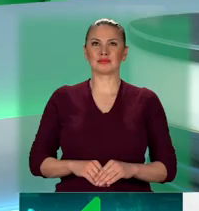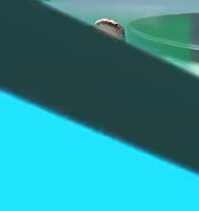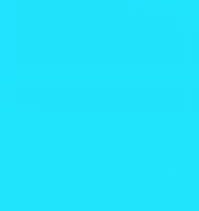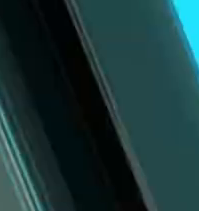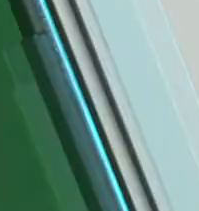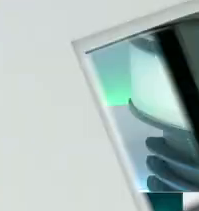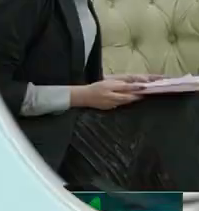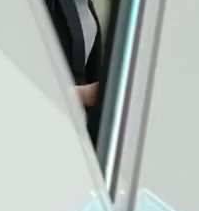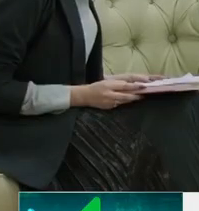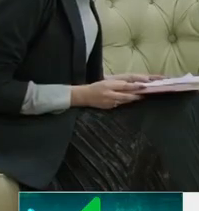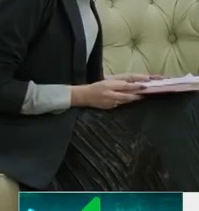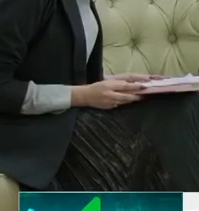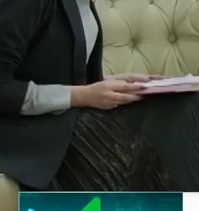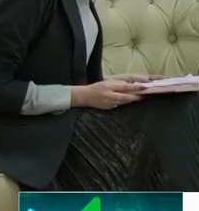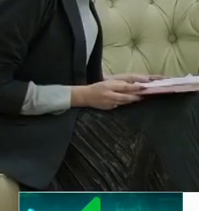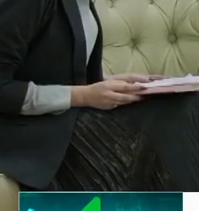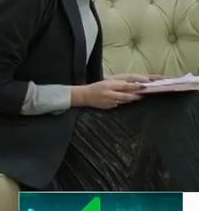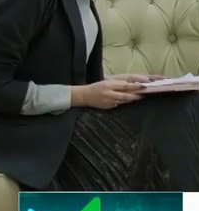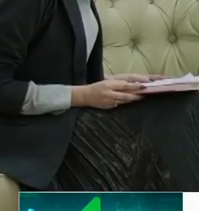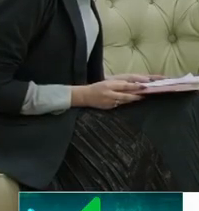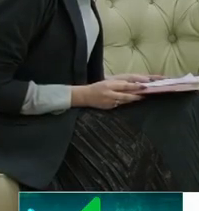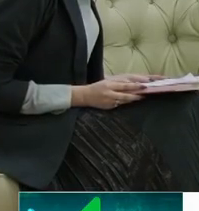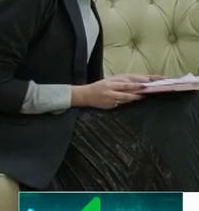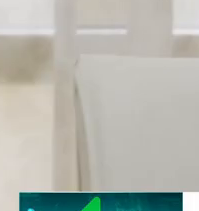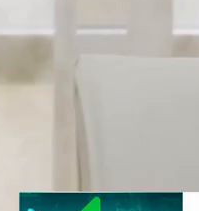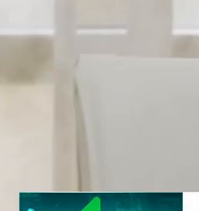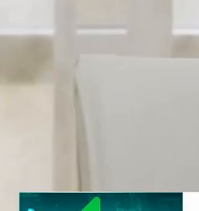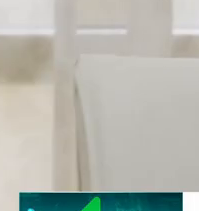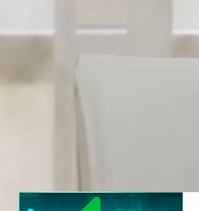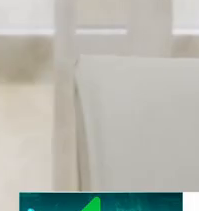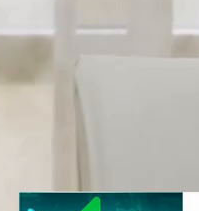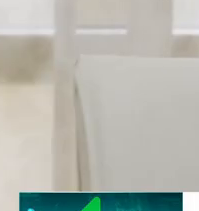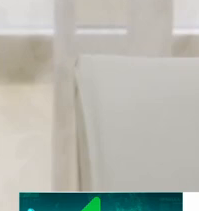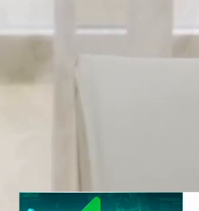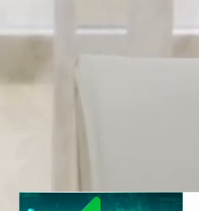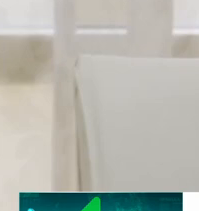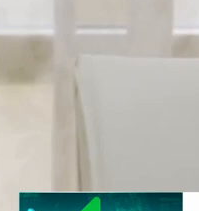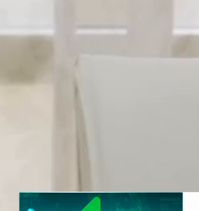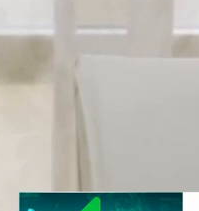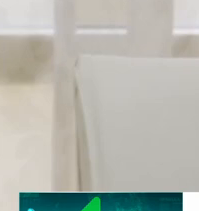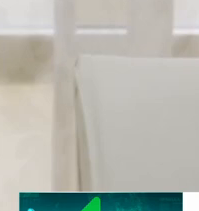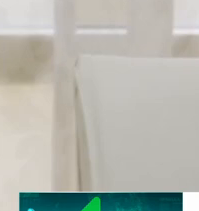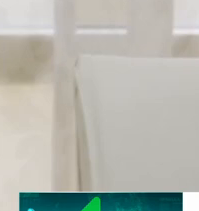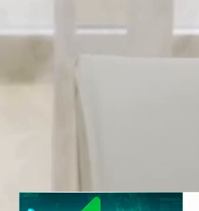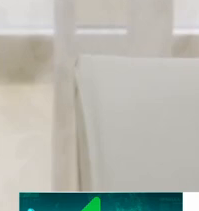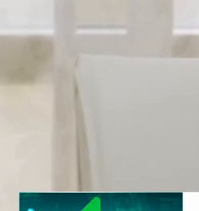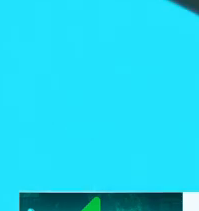главном. В режиме диалога губернатор Валерий Лимаренко в прямом эфире ответил на вопросы